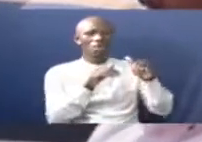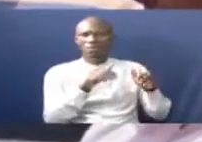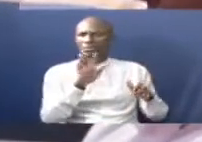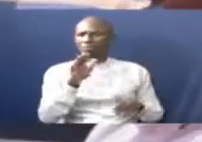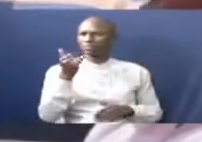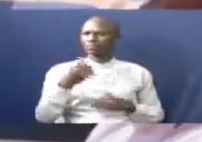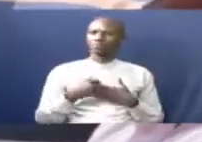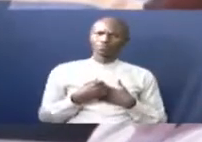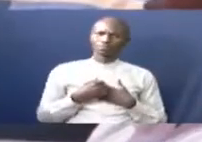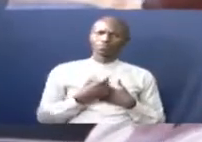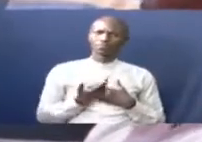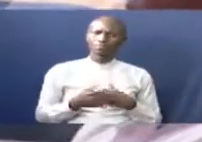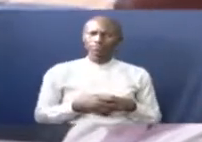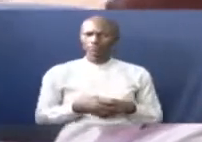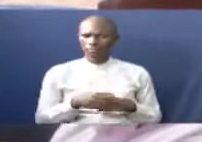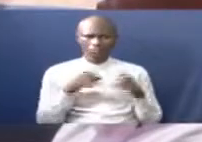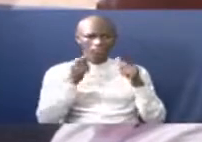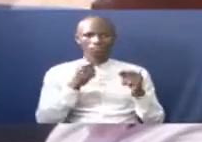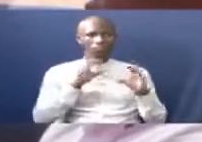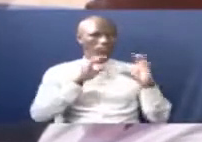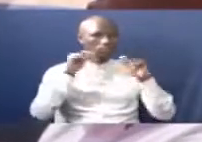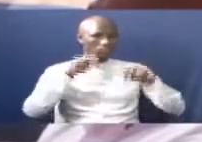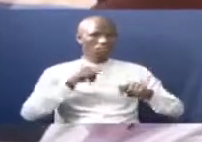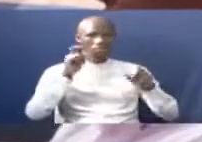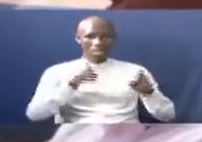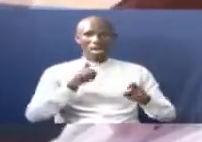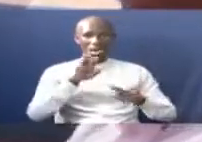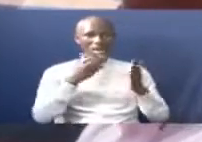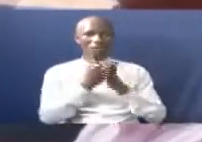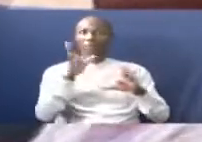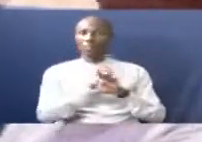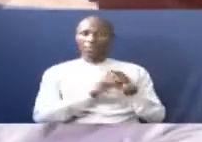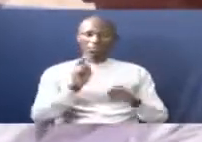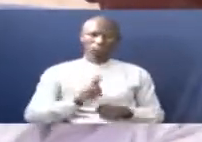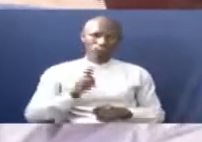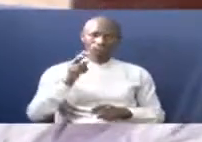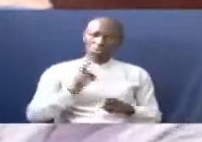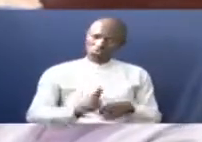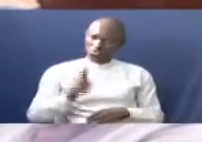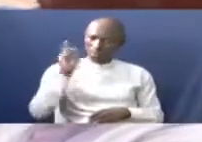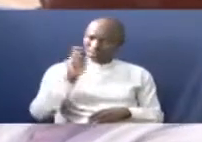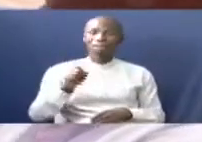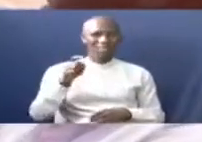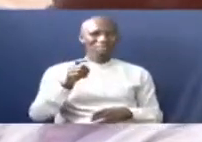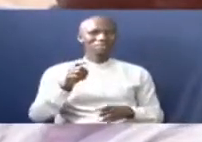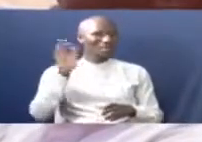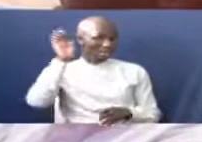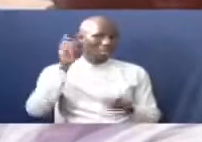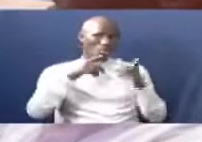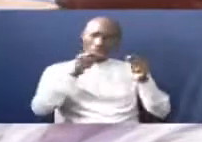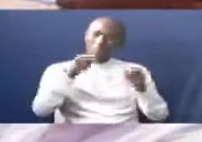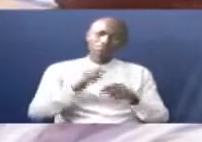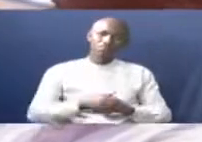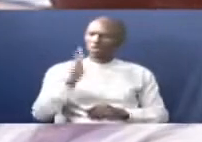Nenda te. Neto ila tuonena baba mwonde vike Musumbe witu ande. Ula weta Uhuru Kenyatta. Nondo nwa